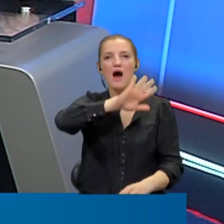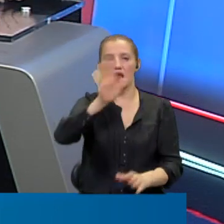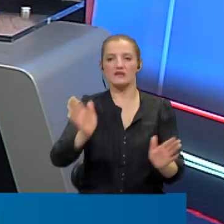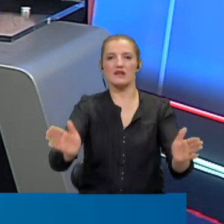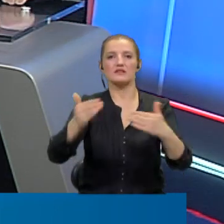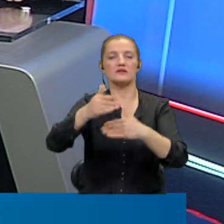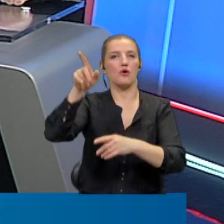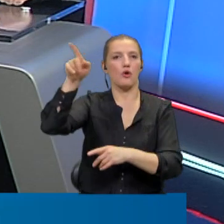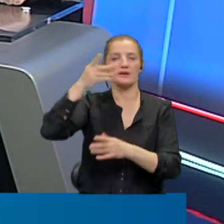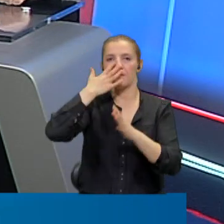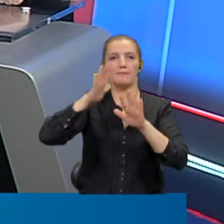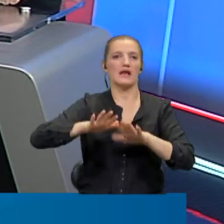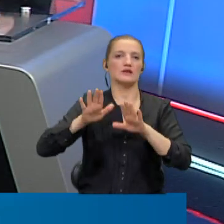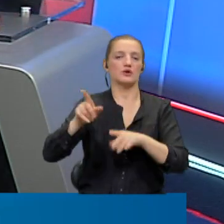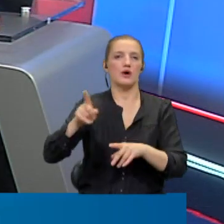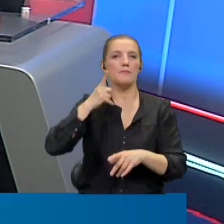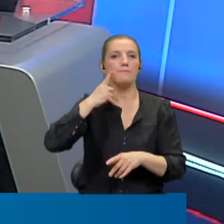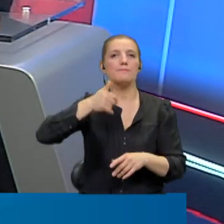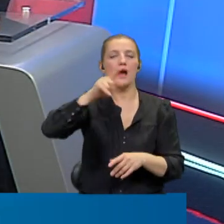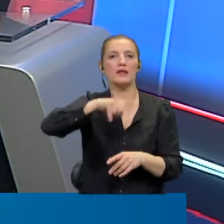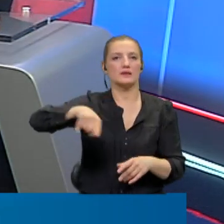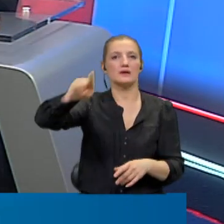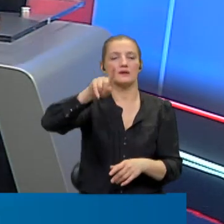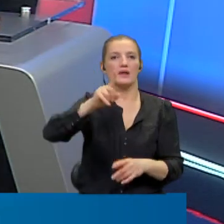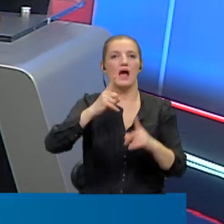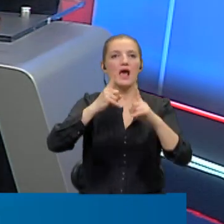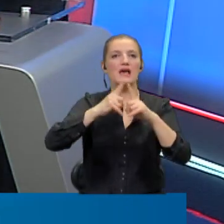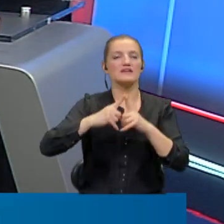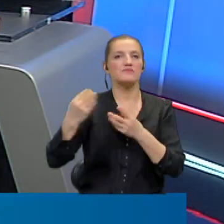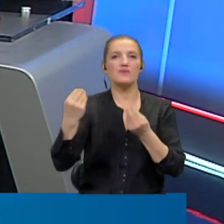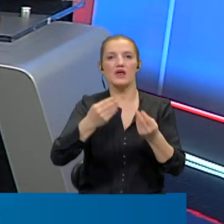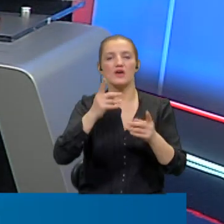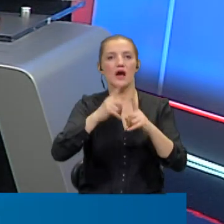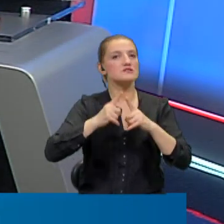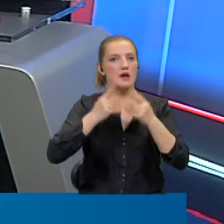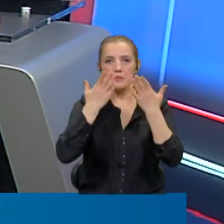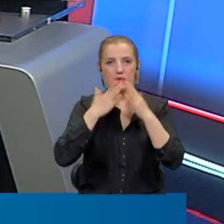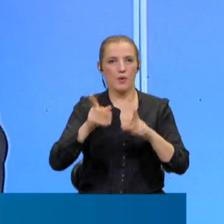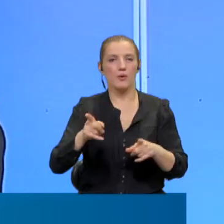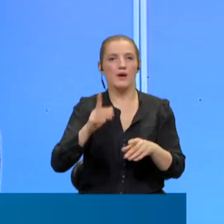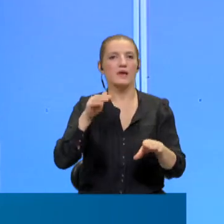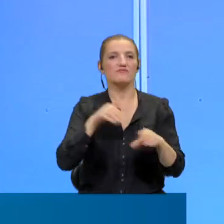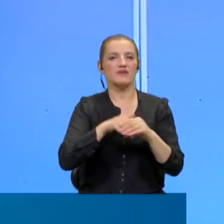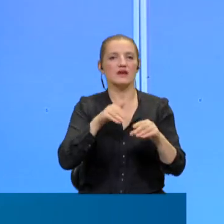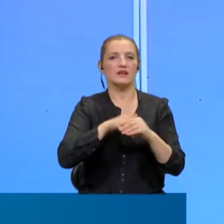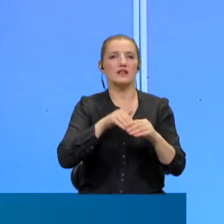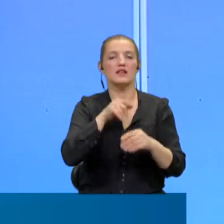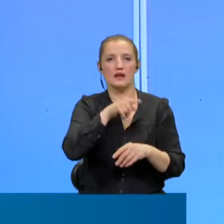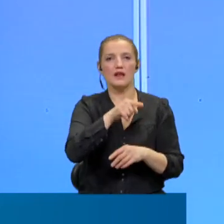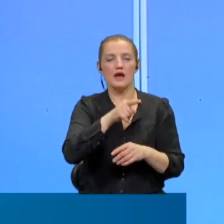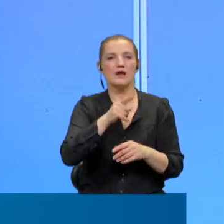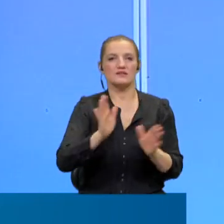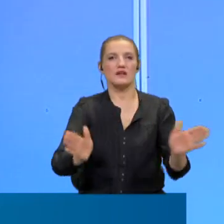sandık orada bekliyor Gerçi bu bakanların biliyorsun verecek hesabı da yok yani mide milletvekilleri gidip